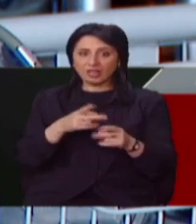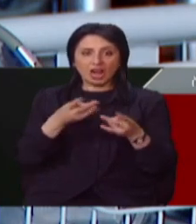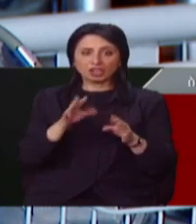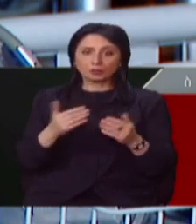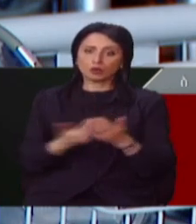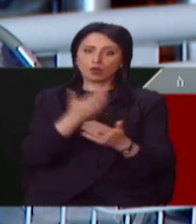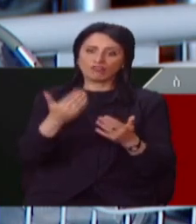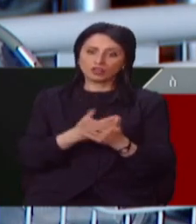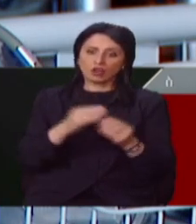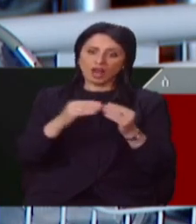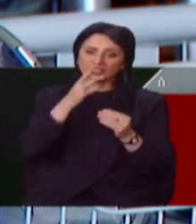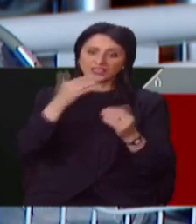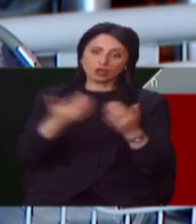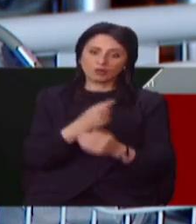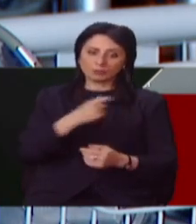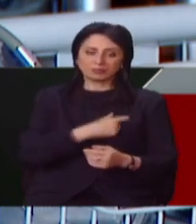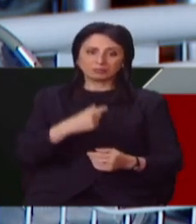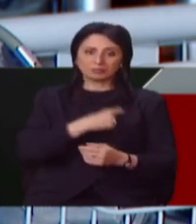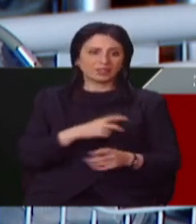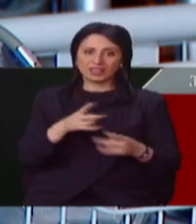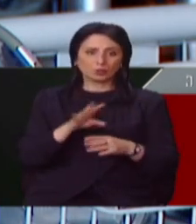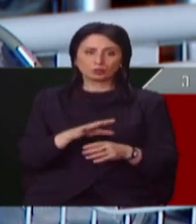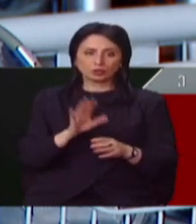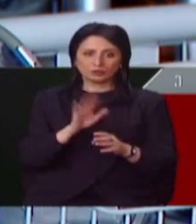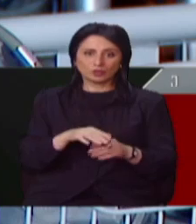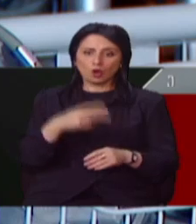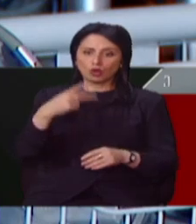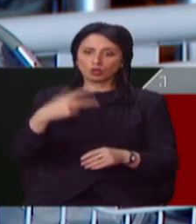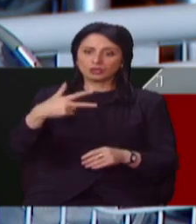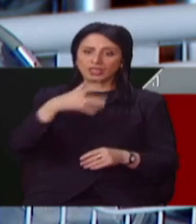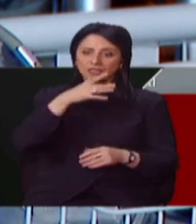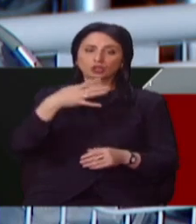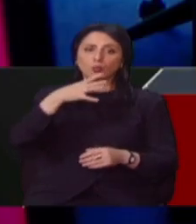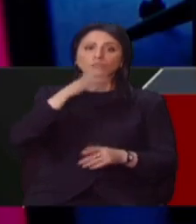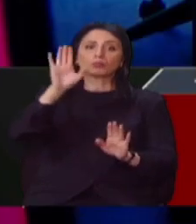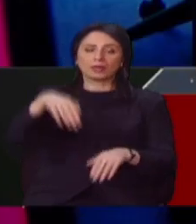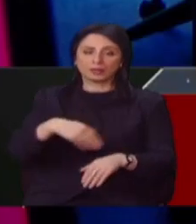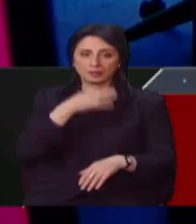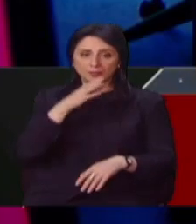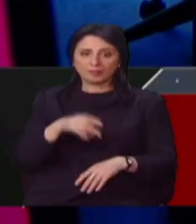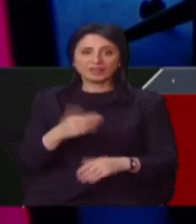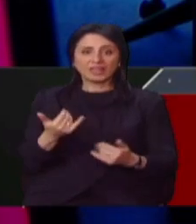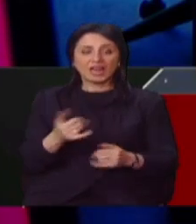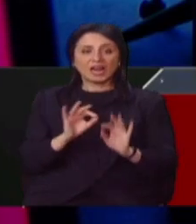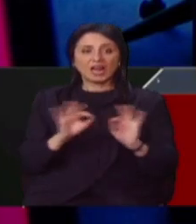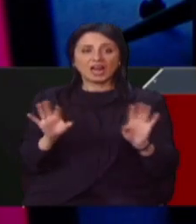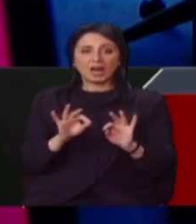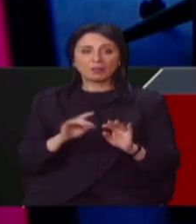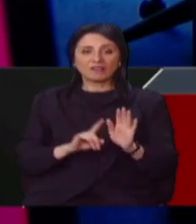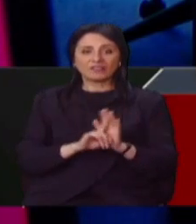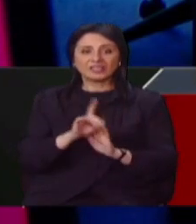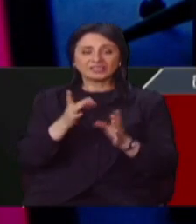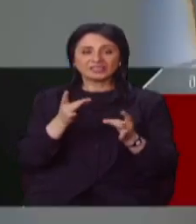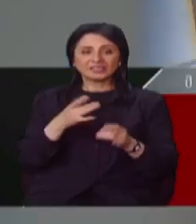დაჭირდება 5-8 წელიწადში, შესაძლებელია დაჭირდეთ 20-30 ან 40 წლის შემდეგ. ახლა კი მოგიყვებით იმ